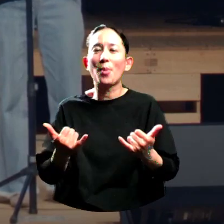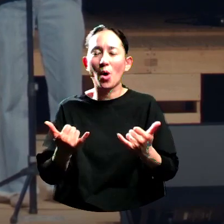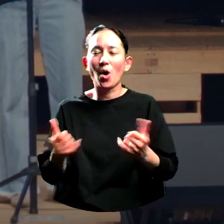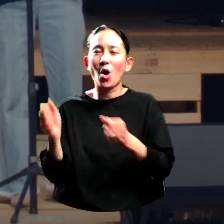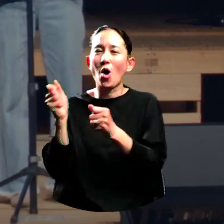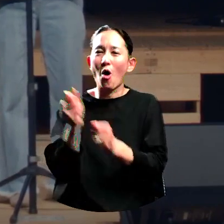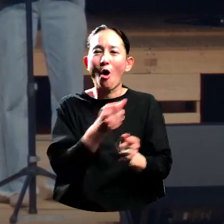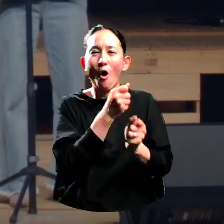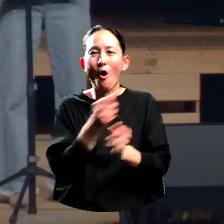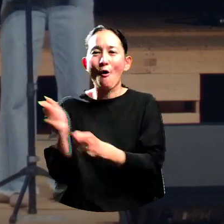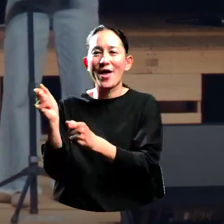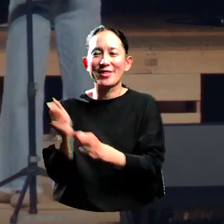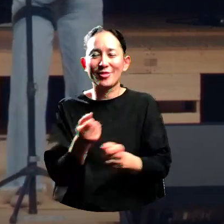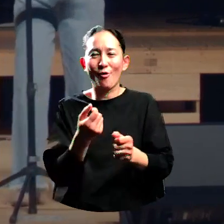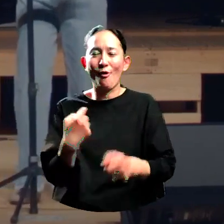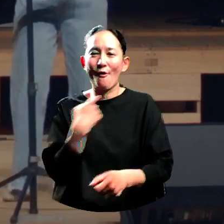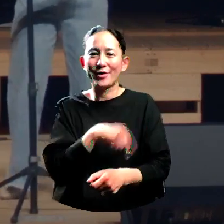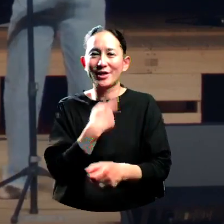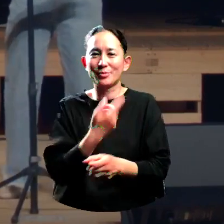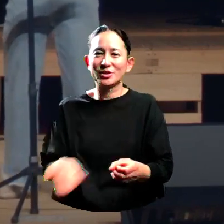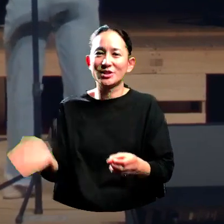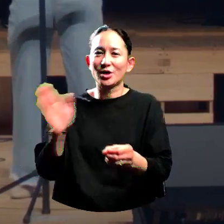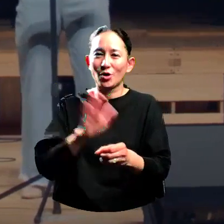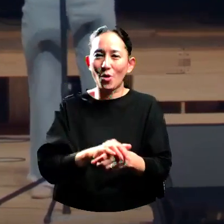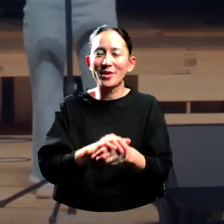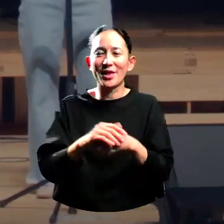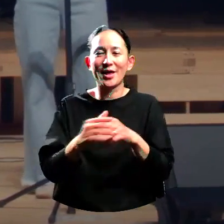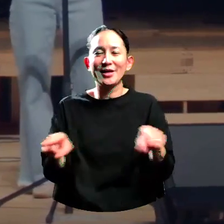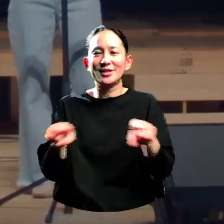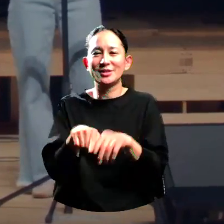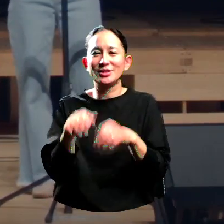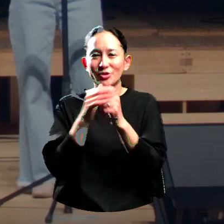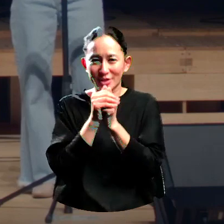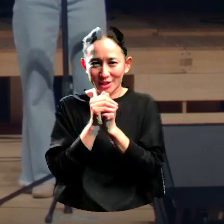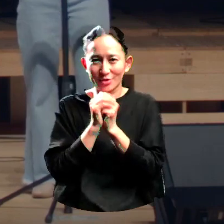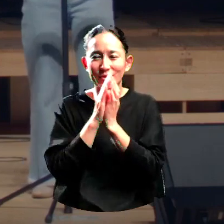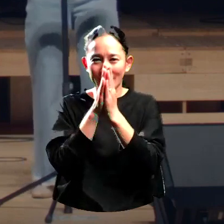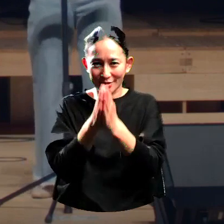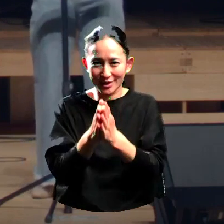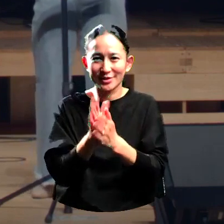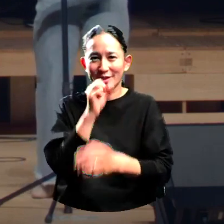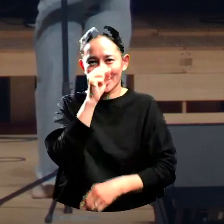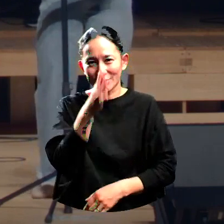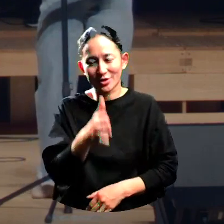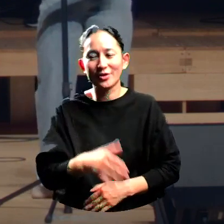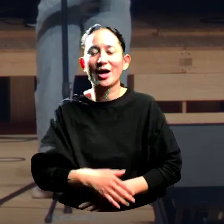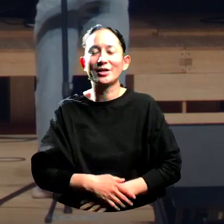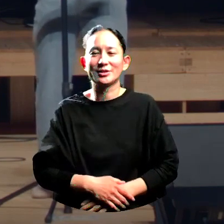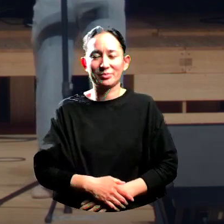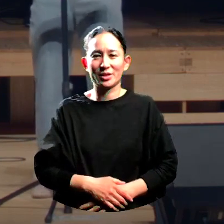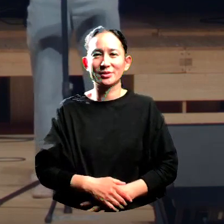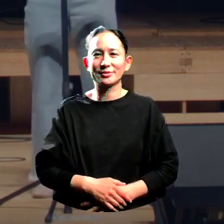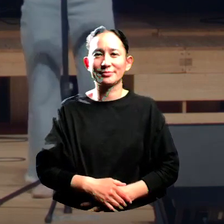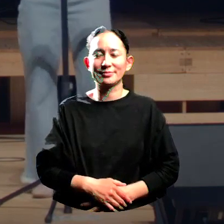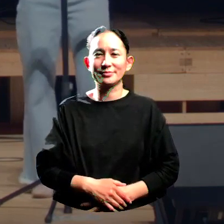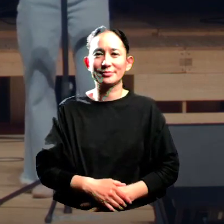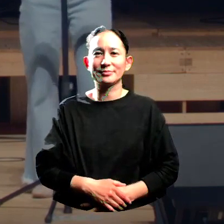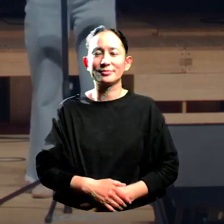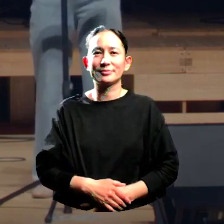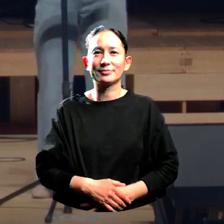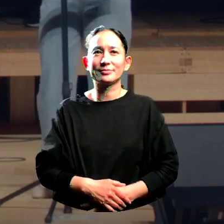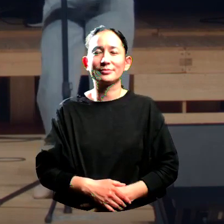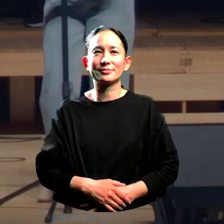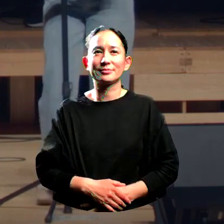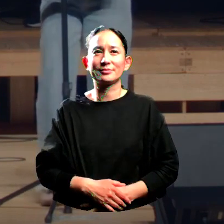た自分自身の告白としてこの祈りを僕の後に続いて一緒に祈ってください。 If you're already Christians, please join us